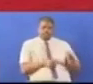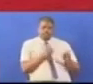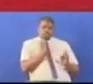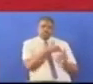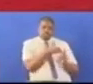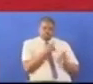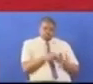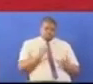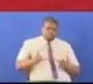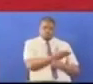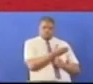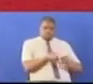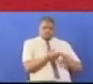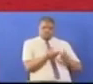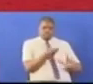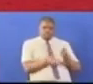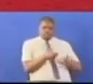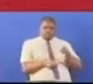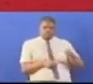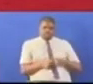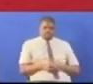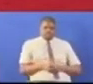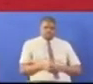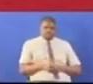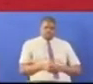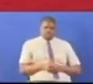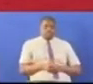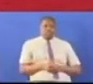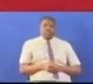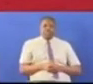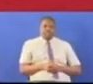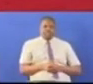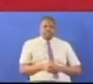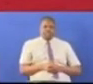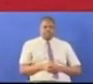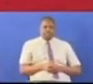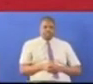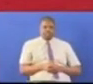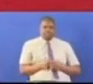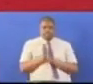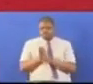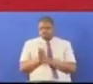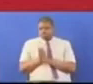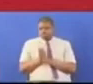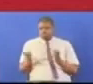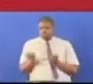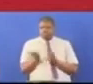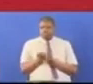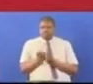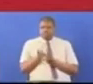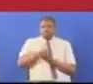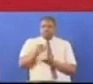ajili ya nia ya kuondoa changamoto ya utekelezaji wa mikataba hiyo. Na namshukuru sana pia